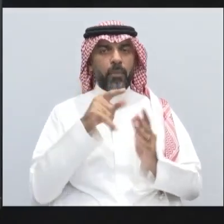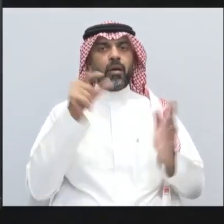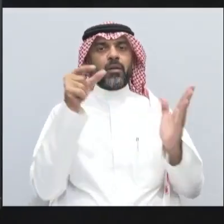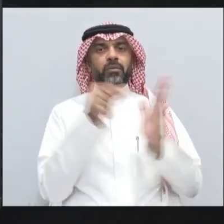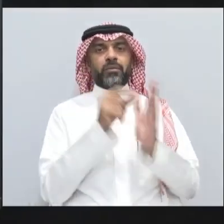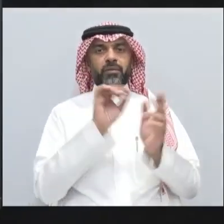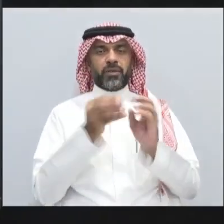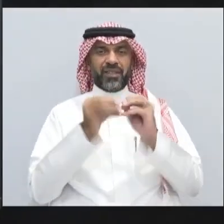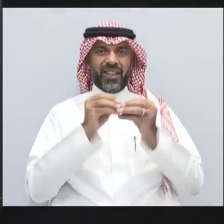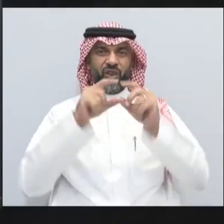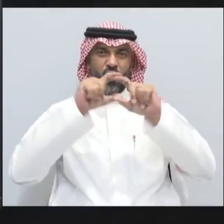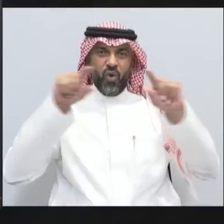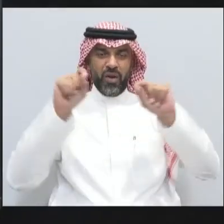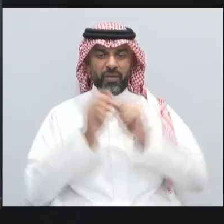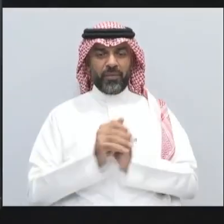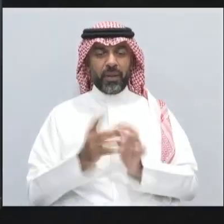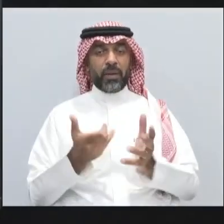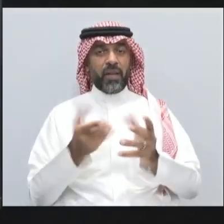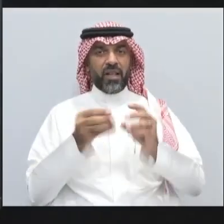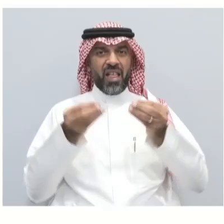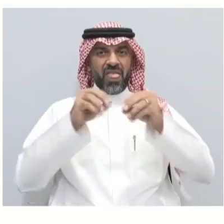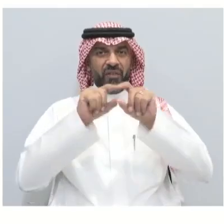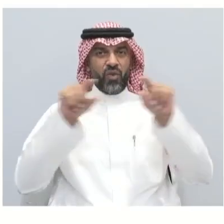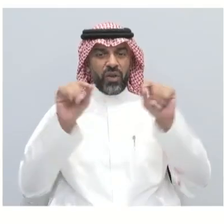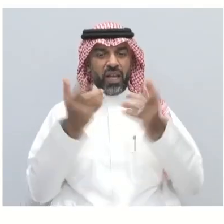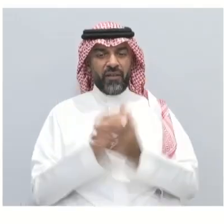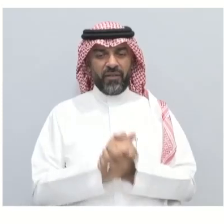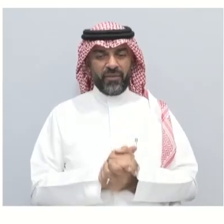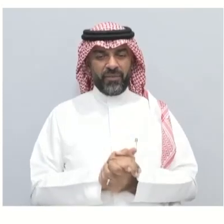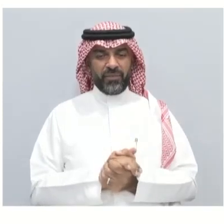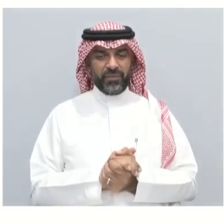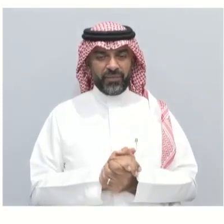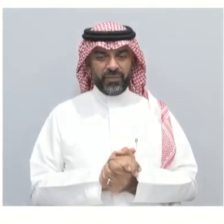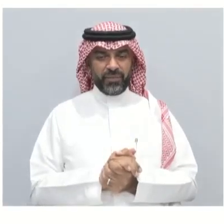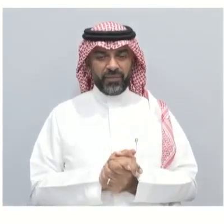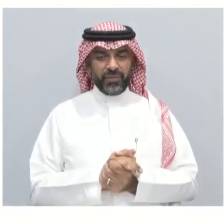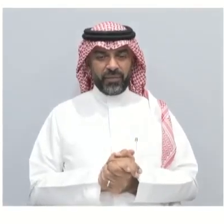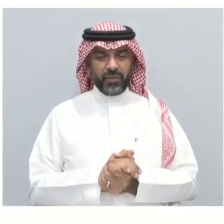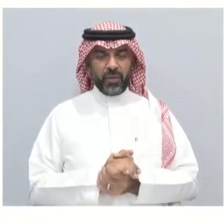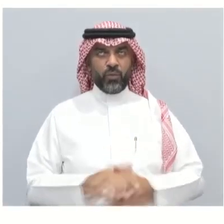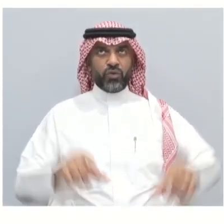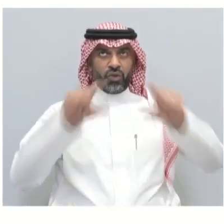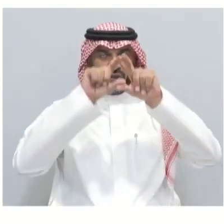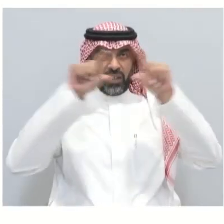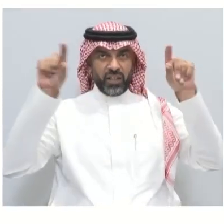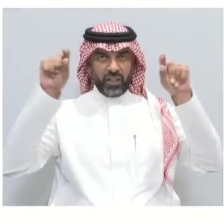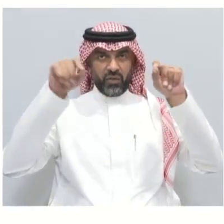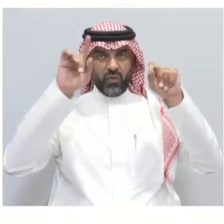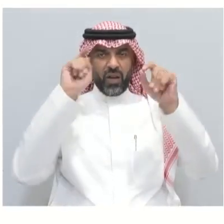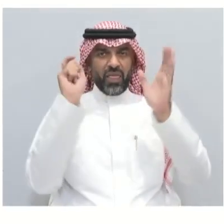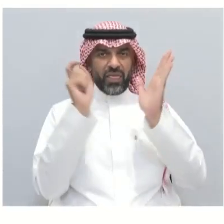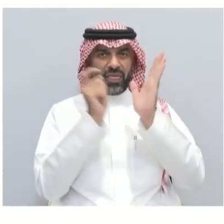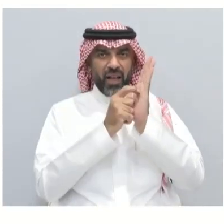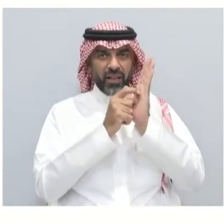باضافه تظليل الفقره من شريط احسنت من احسنتم من الشريط الرئيسي او الهوم بالضغط على